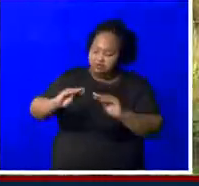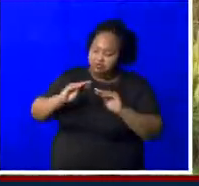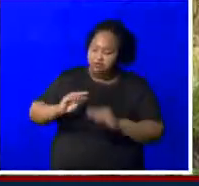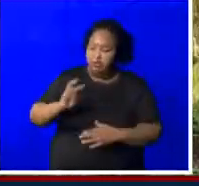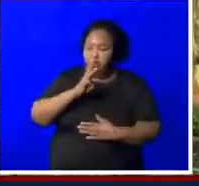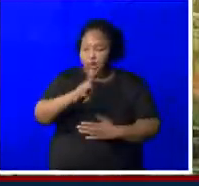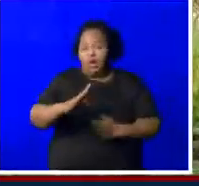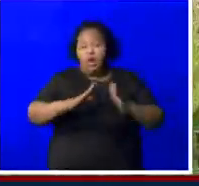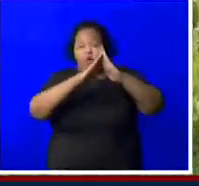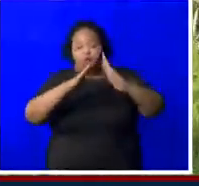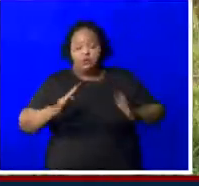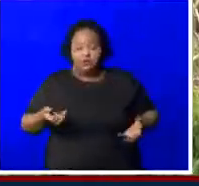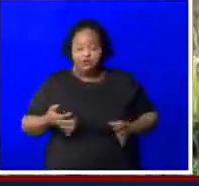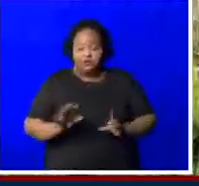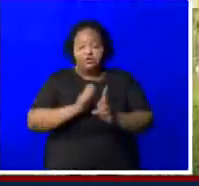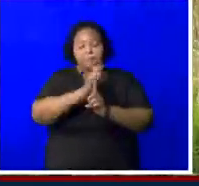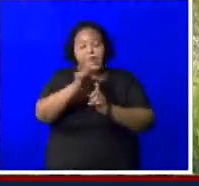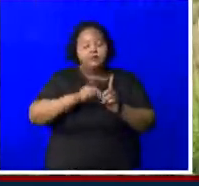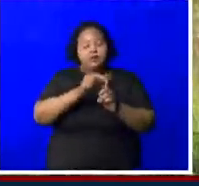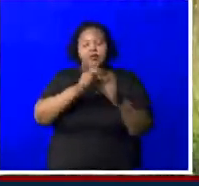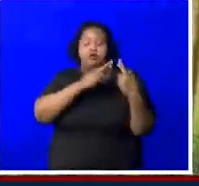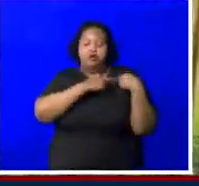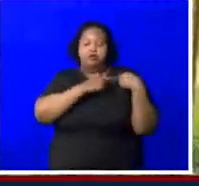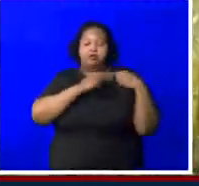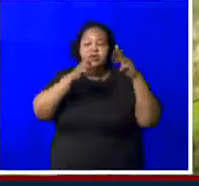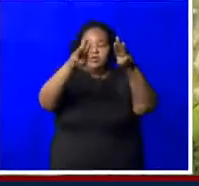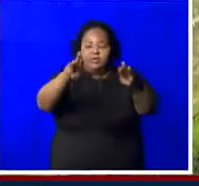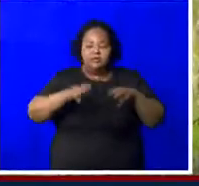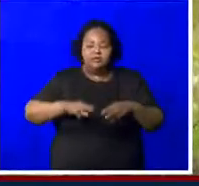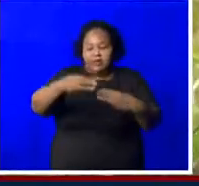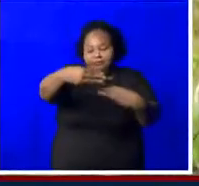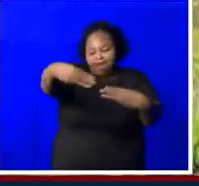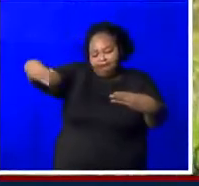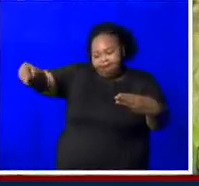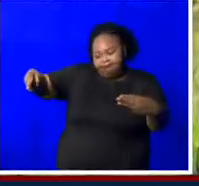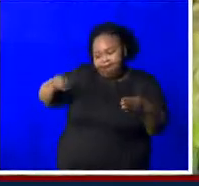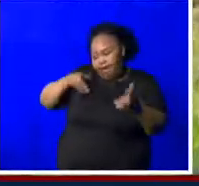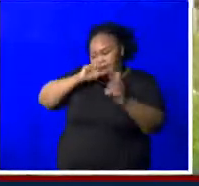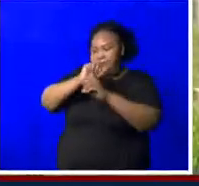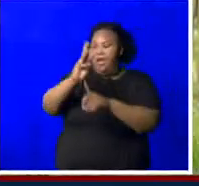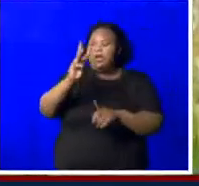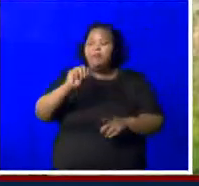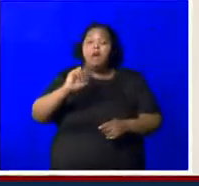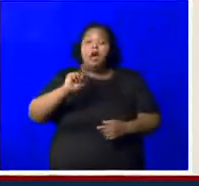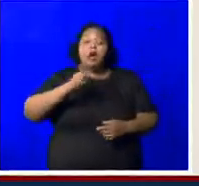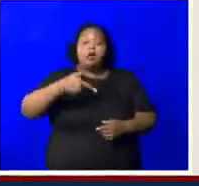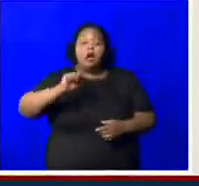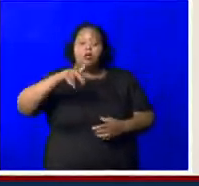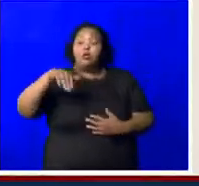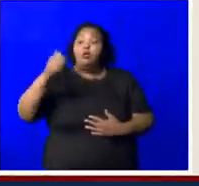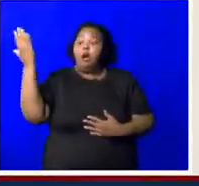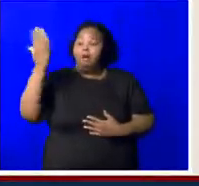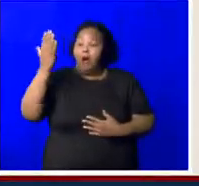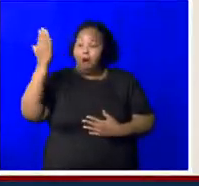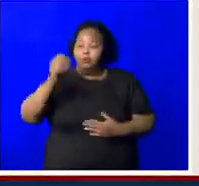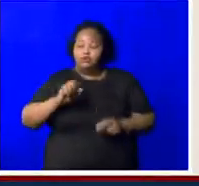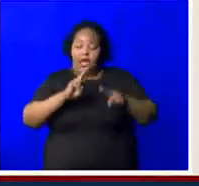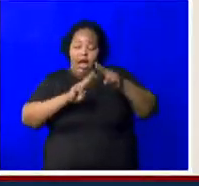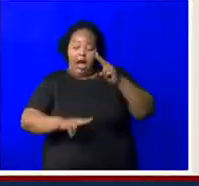emapulazi etiko letekulima uchaza kabandi ukuthi batawusebenza kanjani ngaphansi kwalolu hlelo. Yokuqala